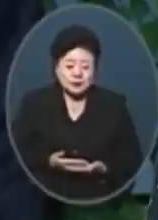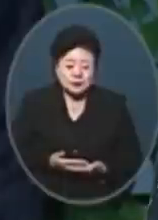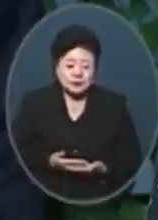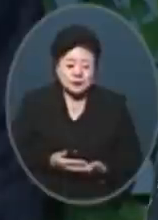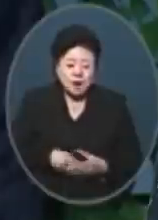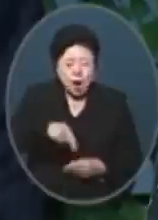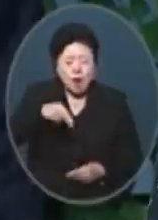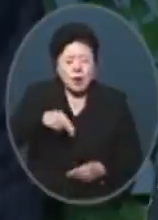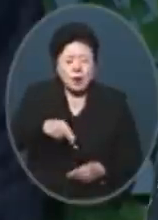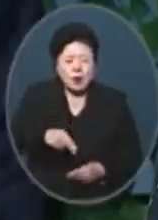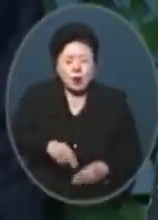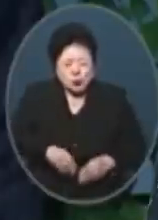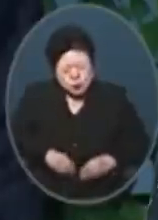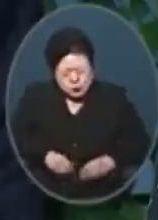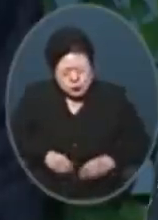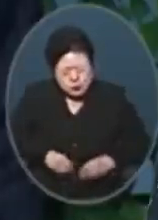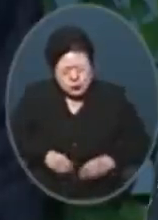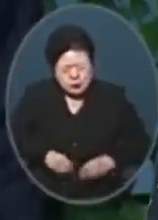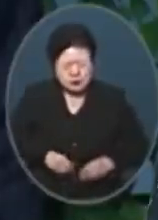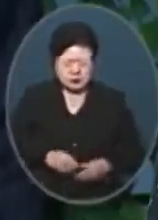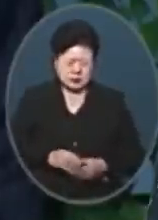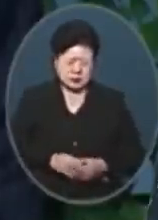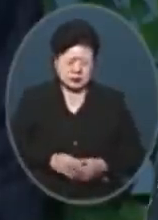헐벗과 굶주림을 벗어나서